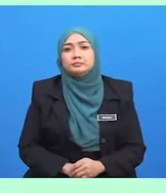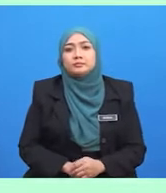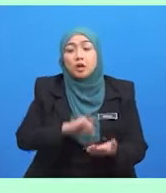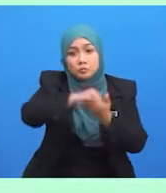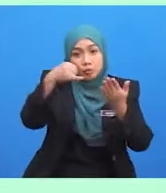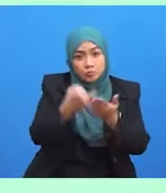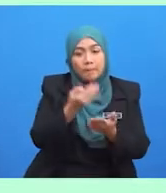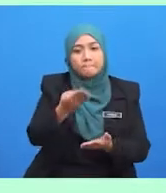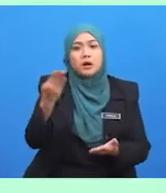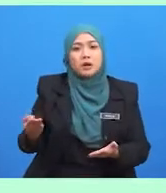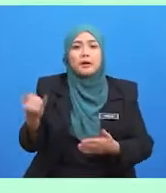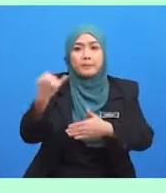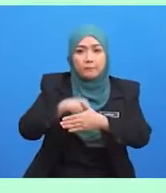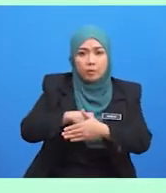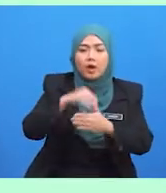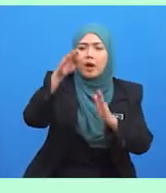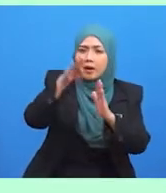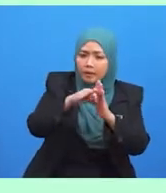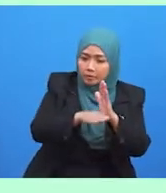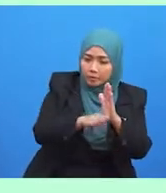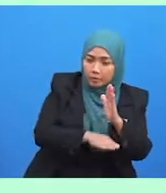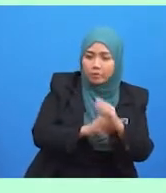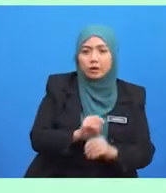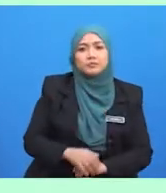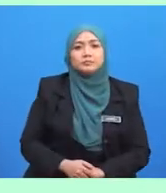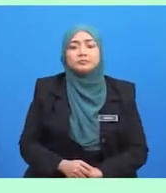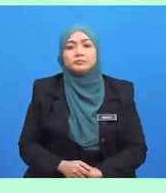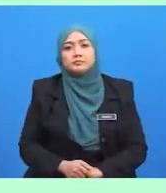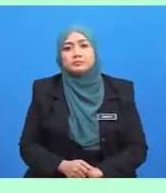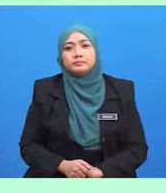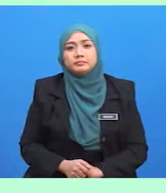Jumlah barang diimport akan berkurang.